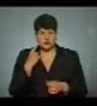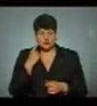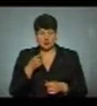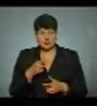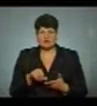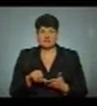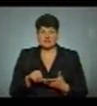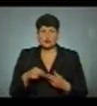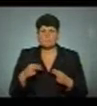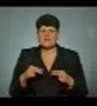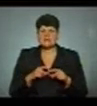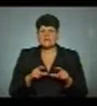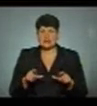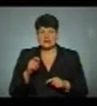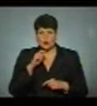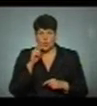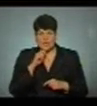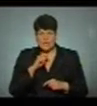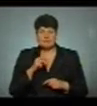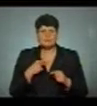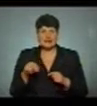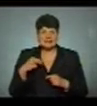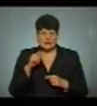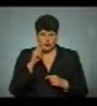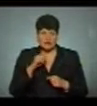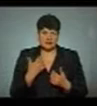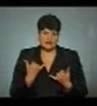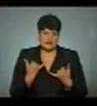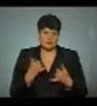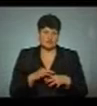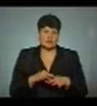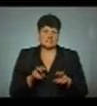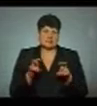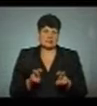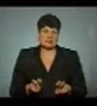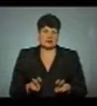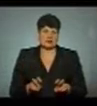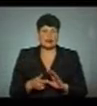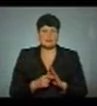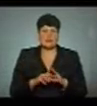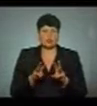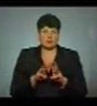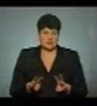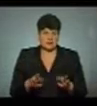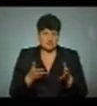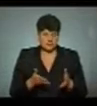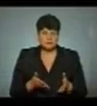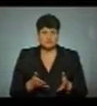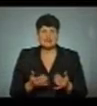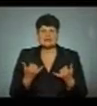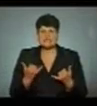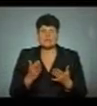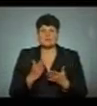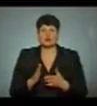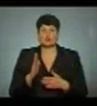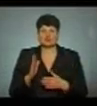виступ президента України і відбулося засідання, напевно, що зараз відбувається засідання Кабінету міністрів, і зараз мають